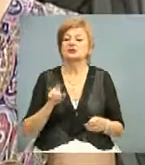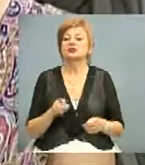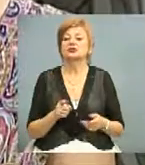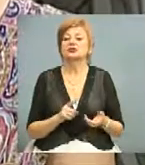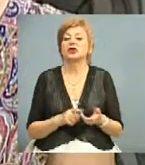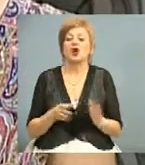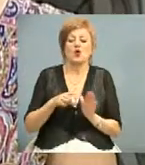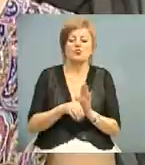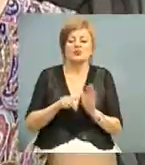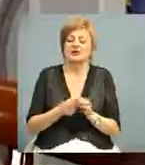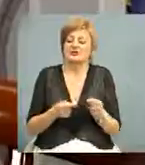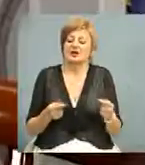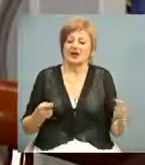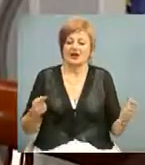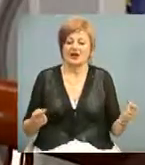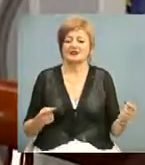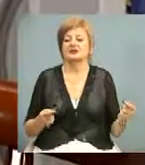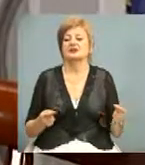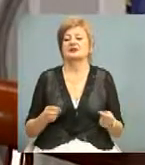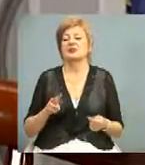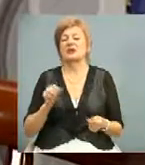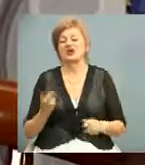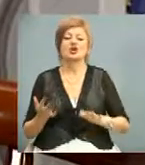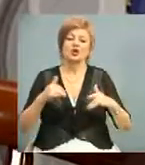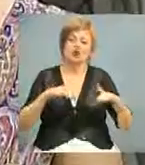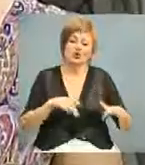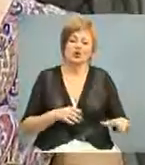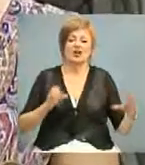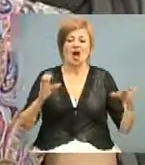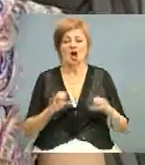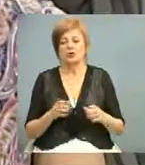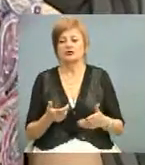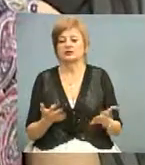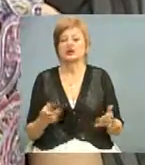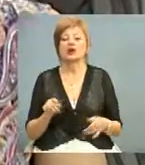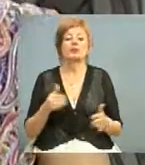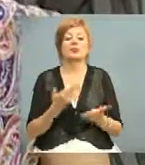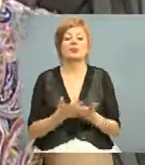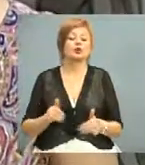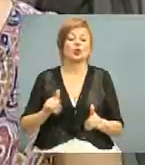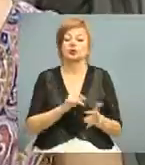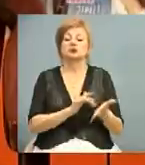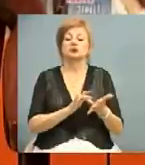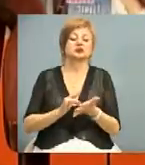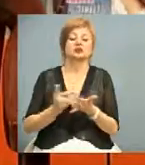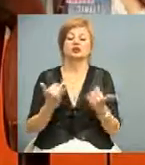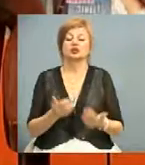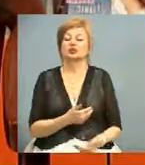вона містить всього різноманітного? Материки, океани, льодовики. А куди б ти хотіла відправитися просто